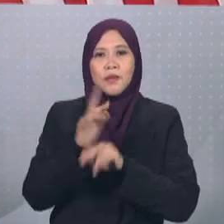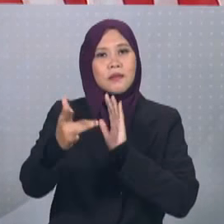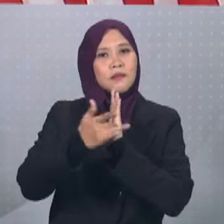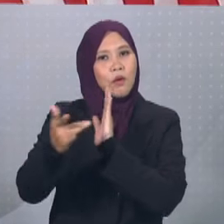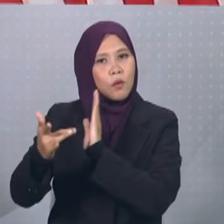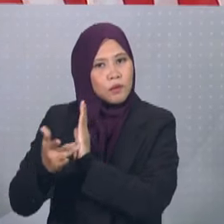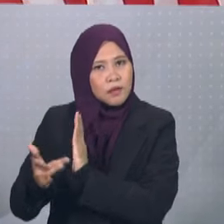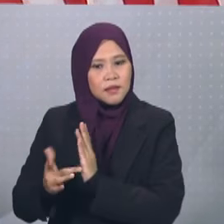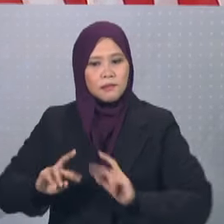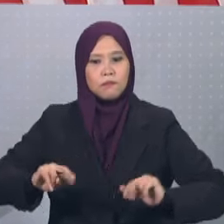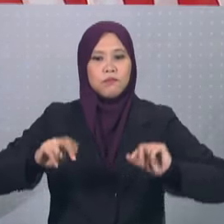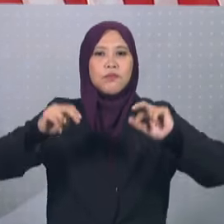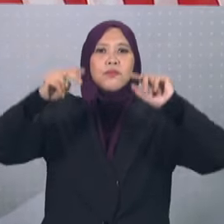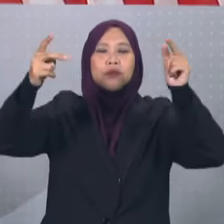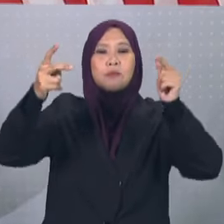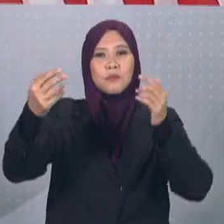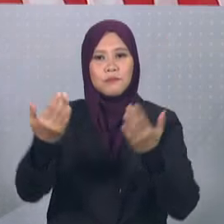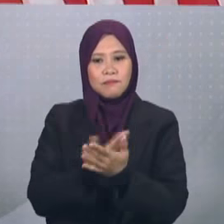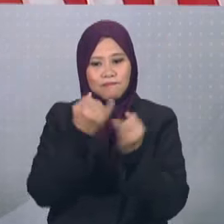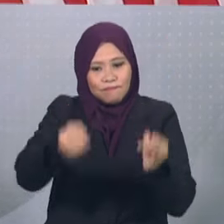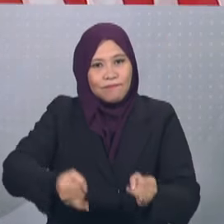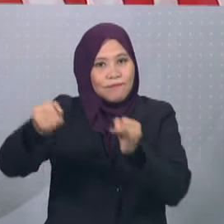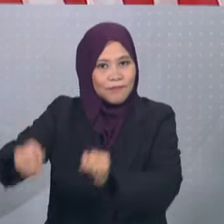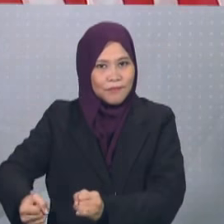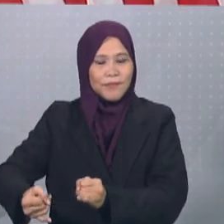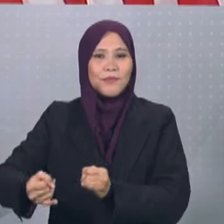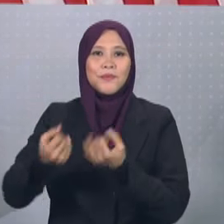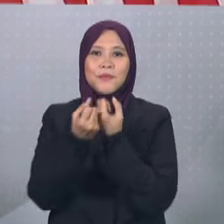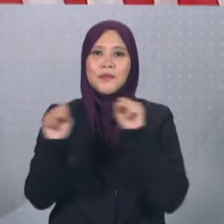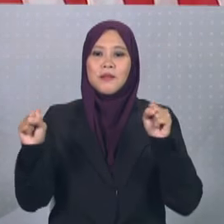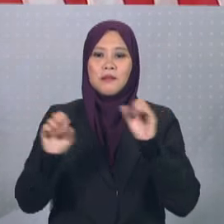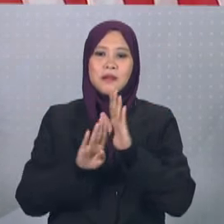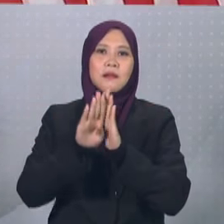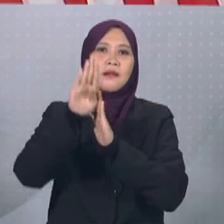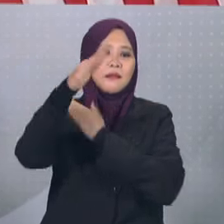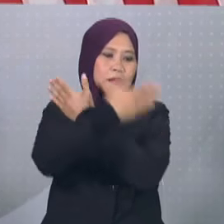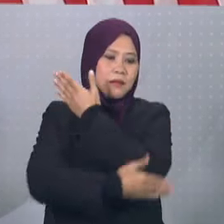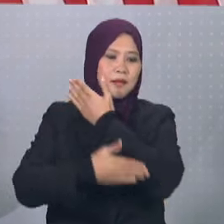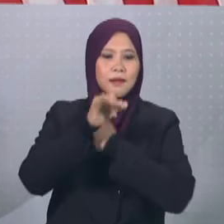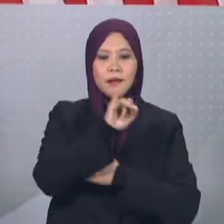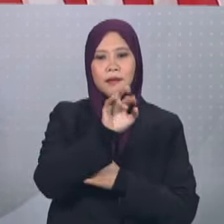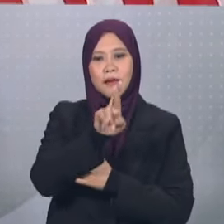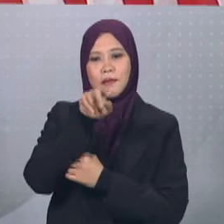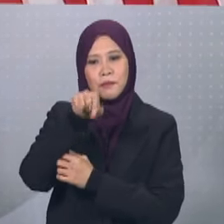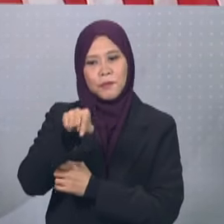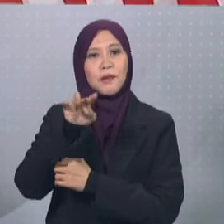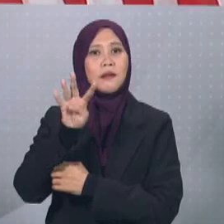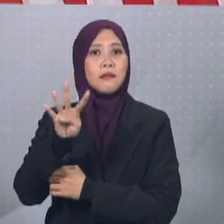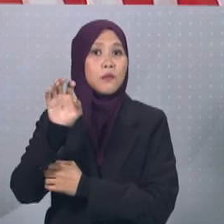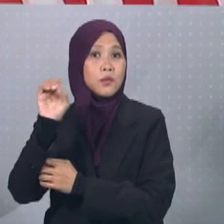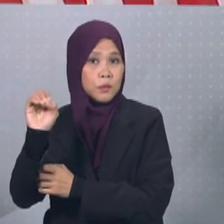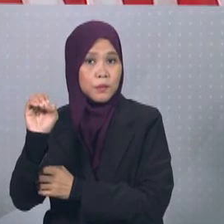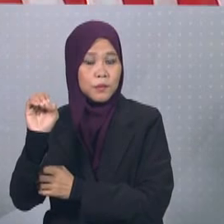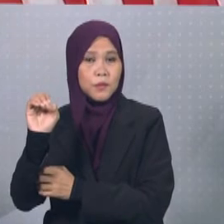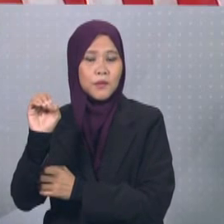teknologi dan kemajuan potensi modal insan bagi menjadikan negara ke arah IR 4.0